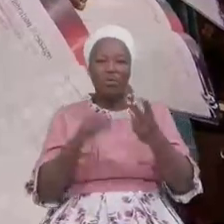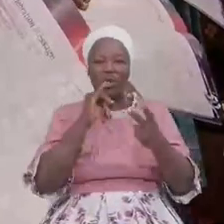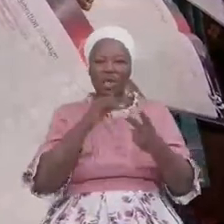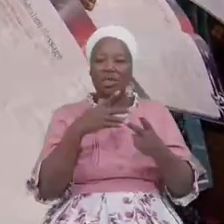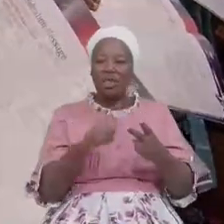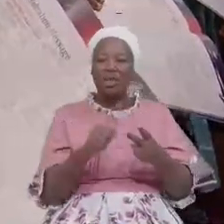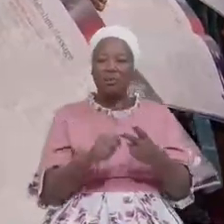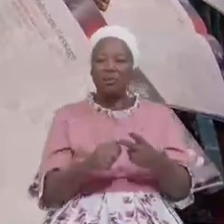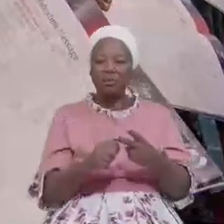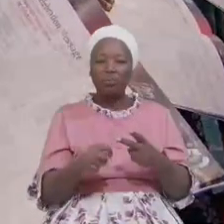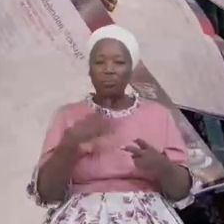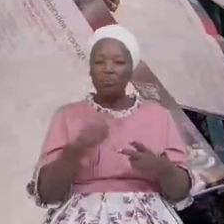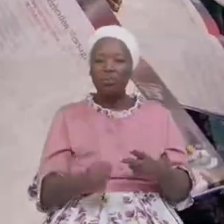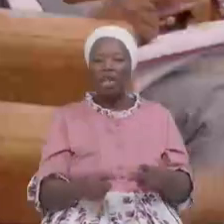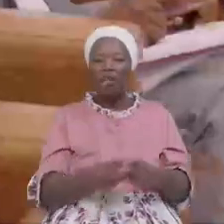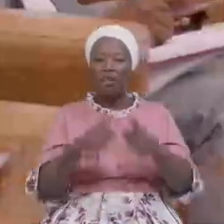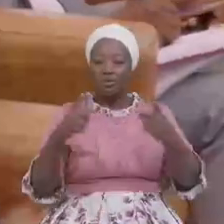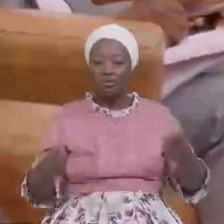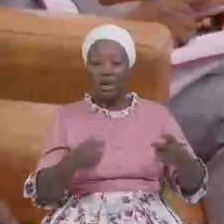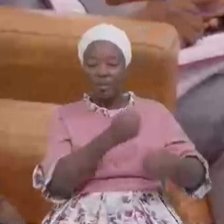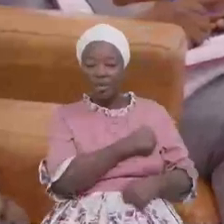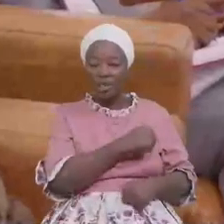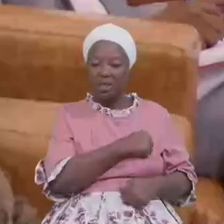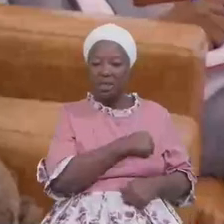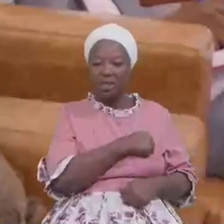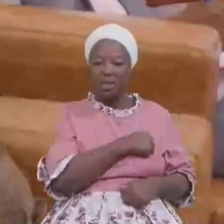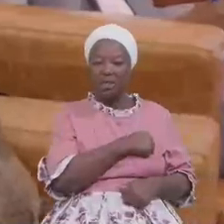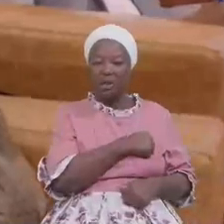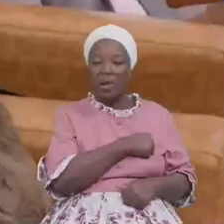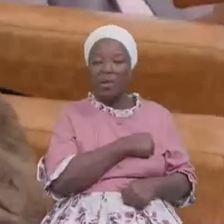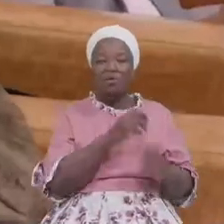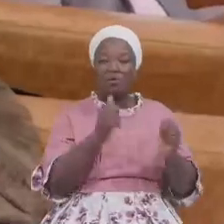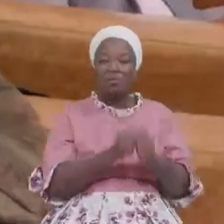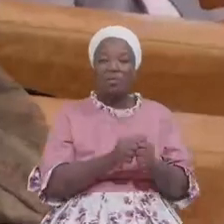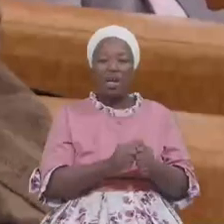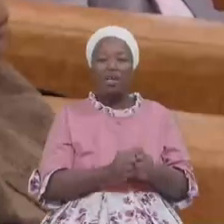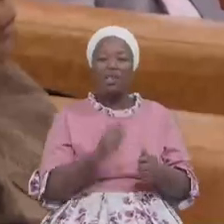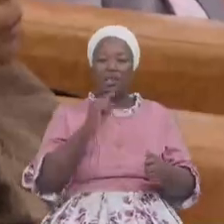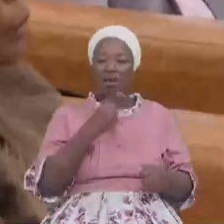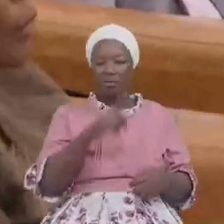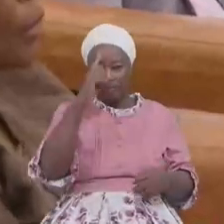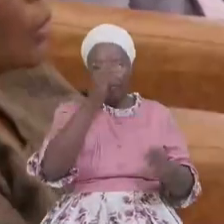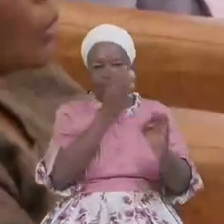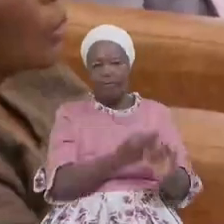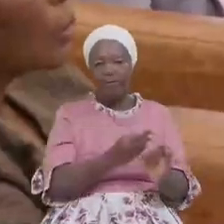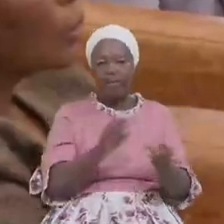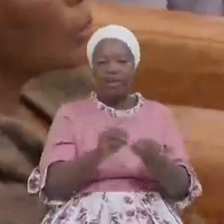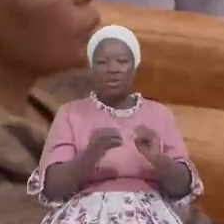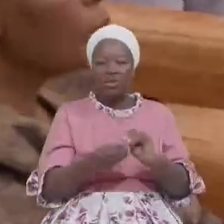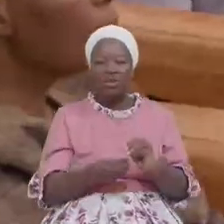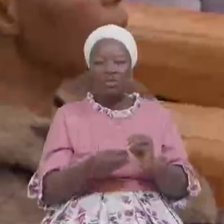militantisme renforcé par une foi fervente. Troisième élément, le mandat final pour